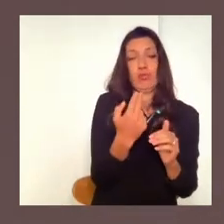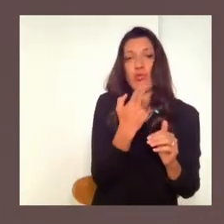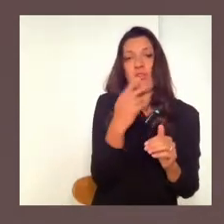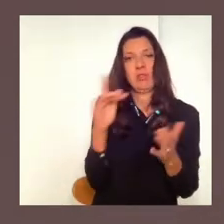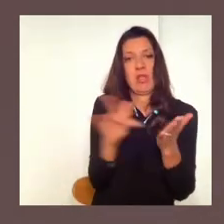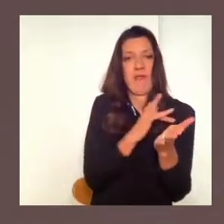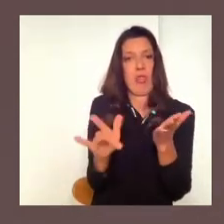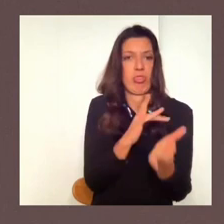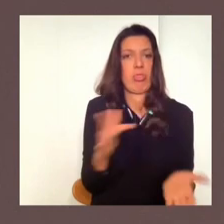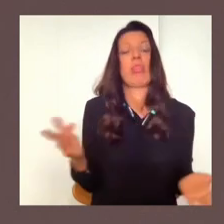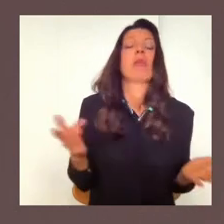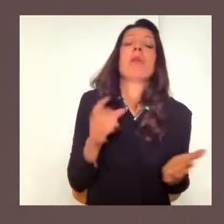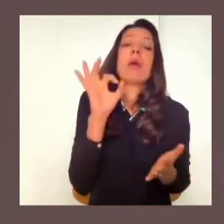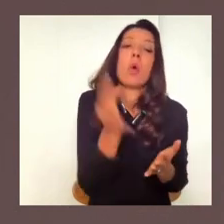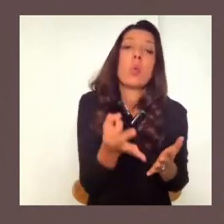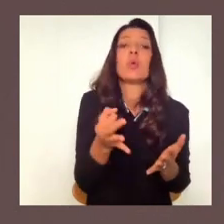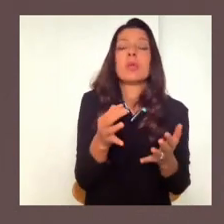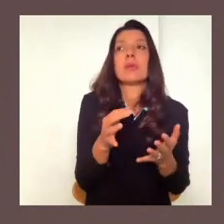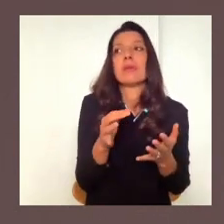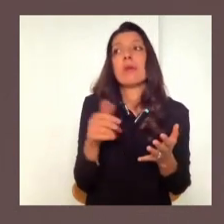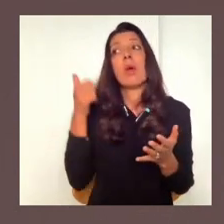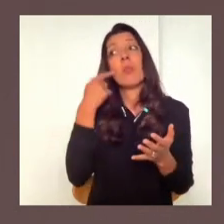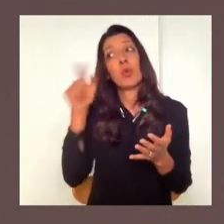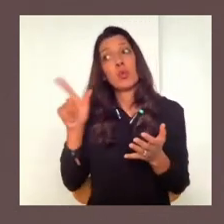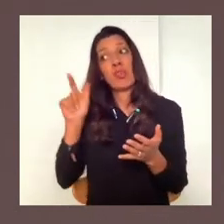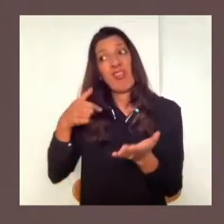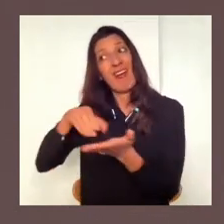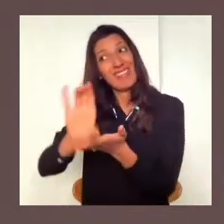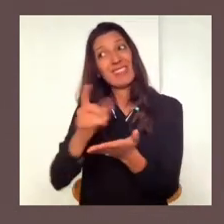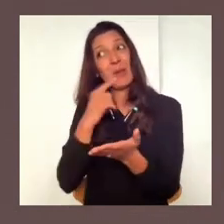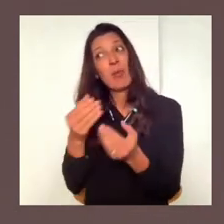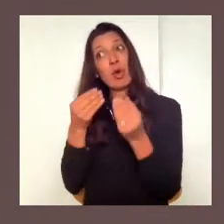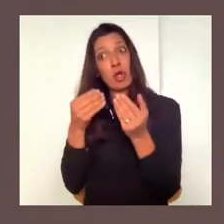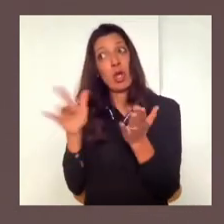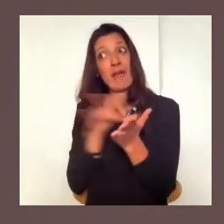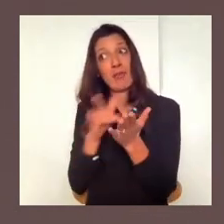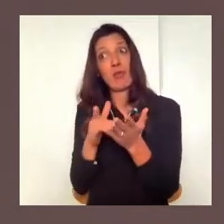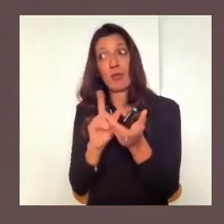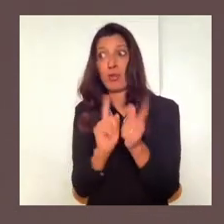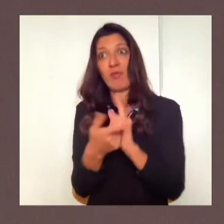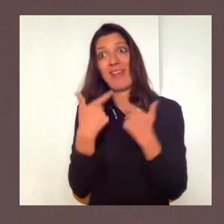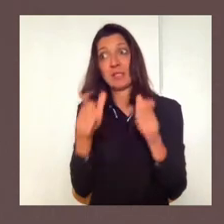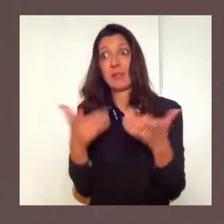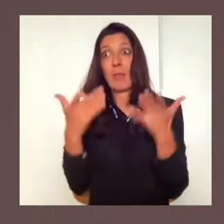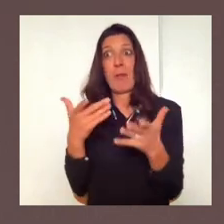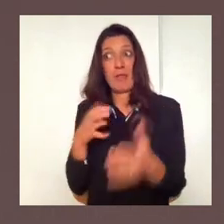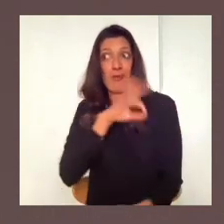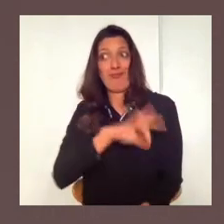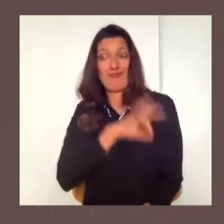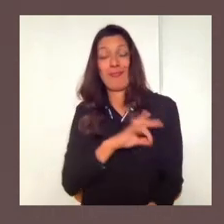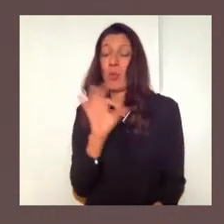une situation compliquée parce que ça lui a coûté de l'argent, aujourd'hui, ça rapporte à son entreprise un marché en plus. Donc, c'est pour ça que je pense que oui, tu as